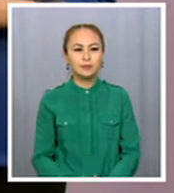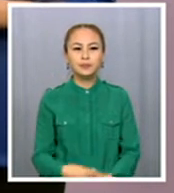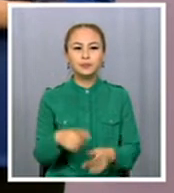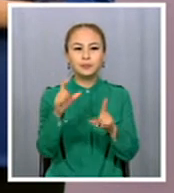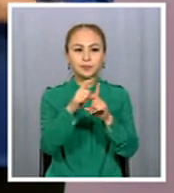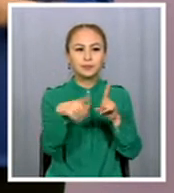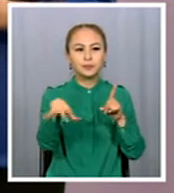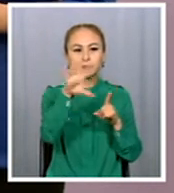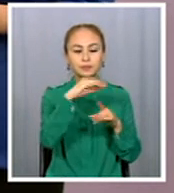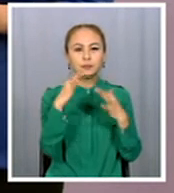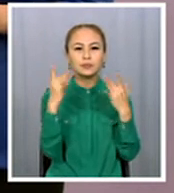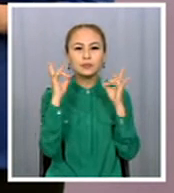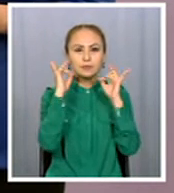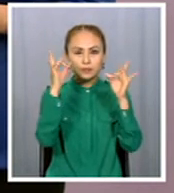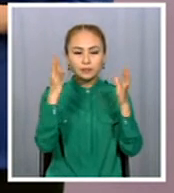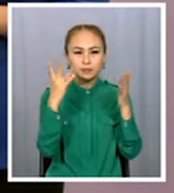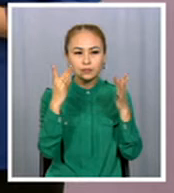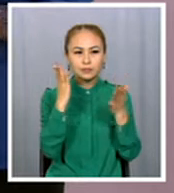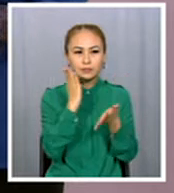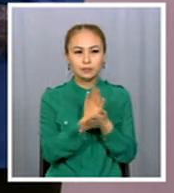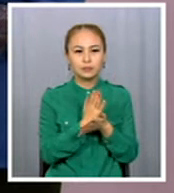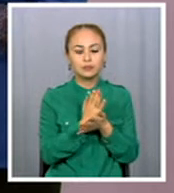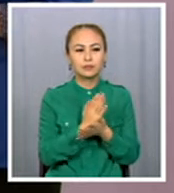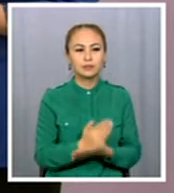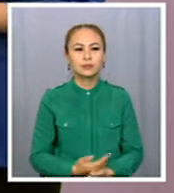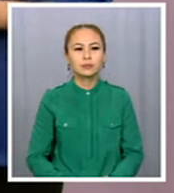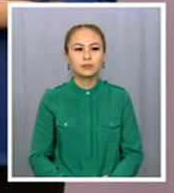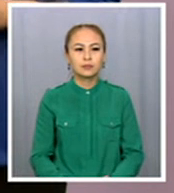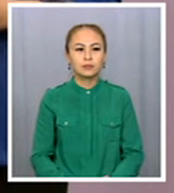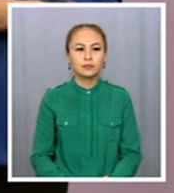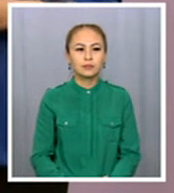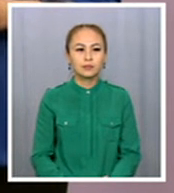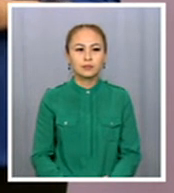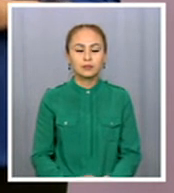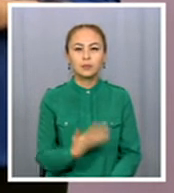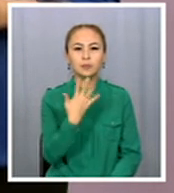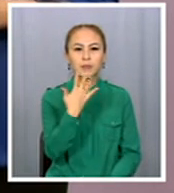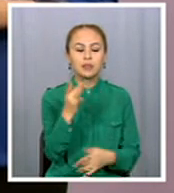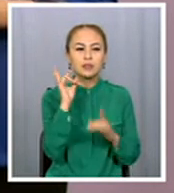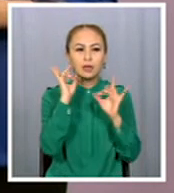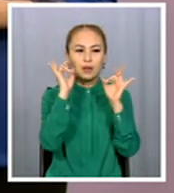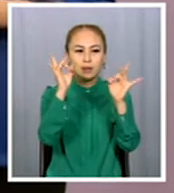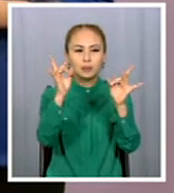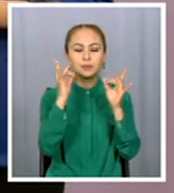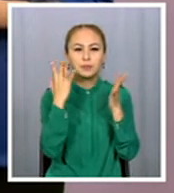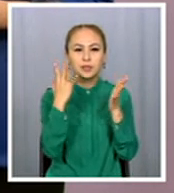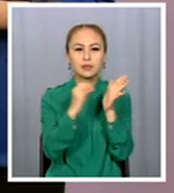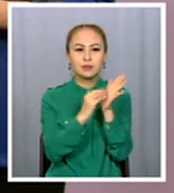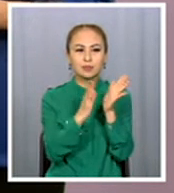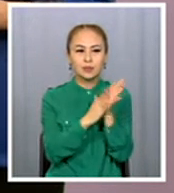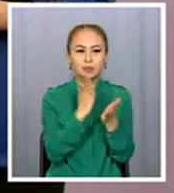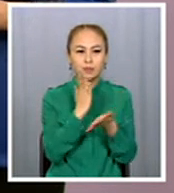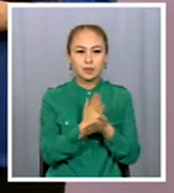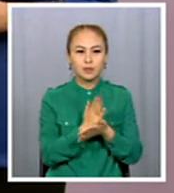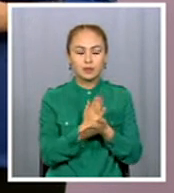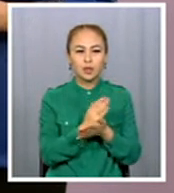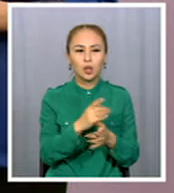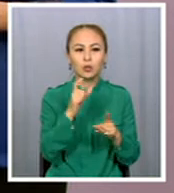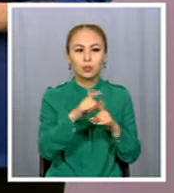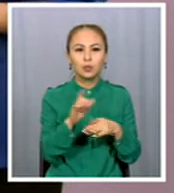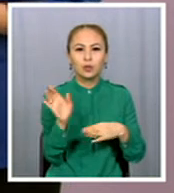барлығы неше әріп, неше дыбыс? Дұрыс. 5 әріп, 5 дыбыс бар. Буынға